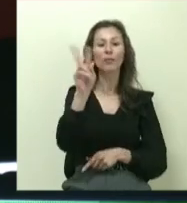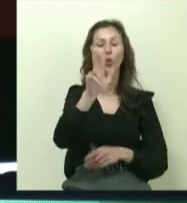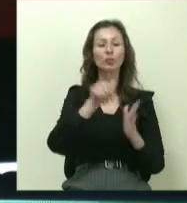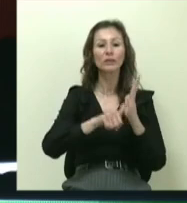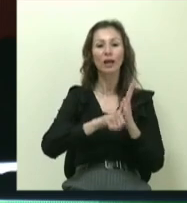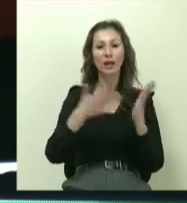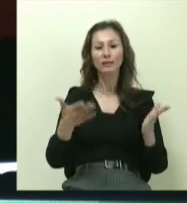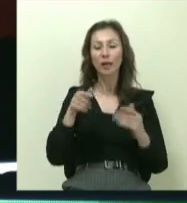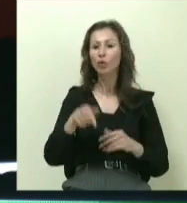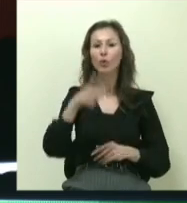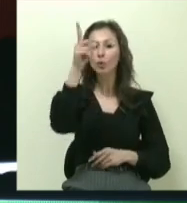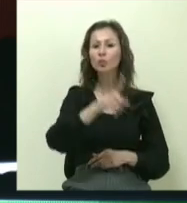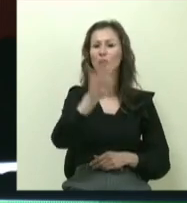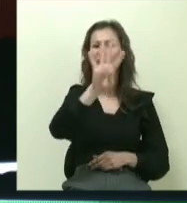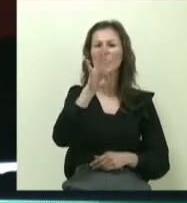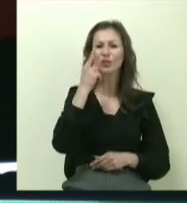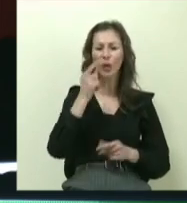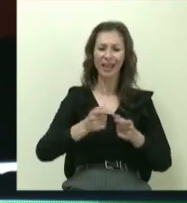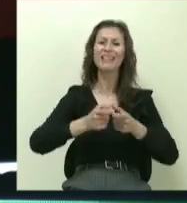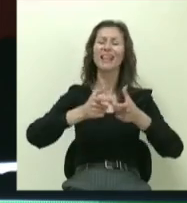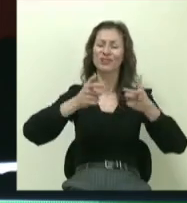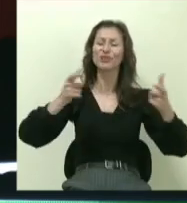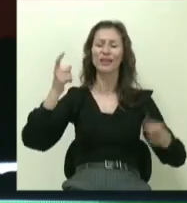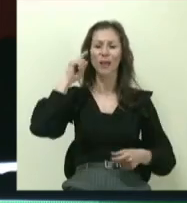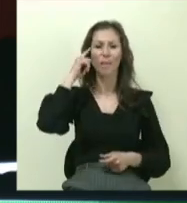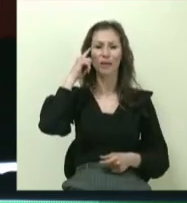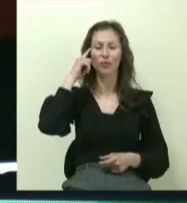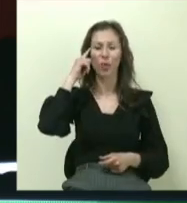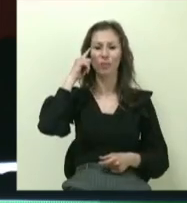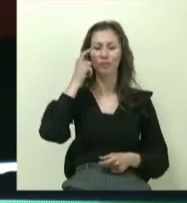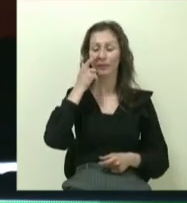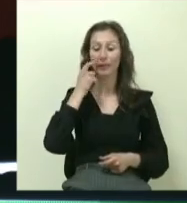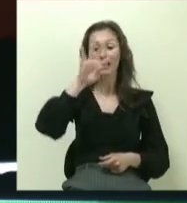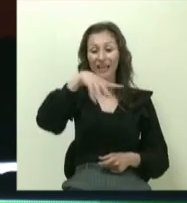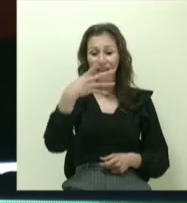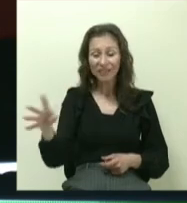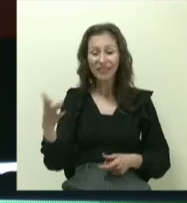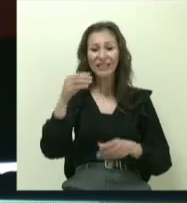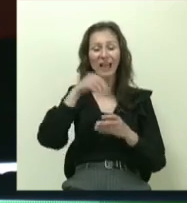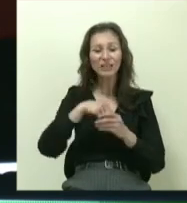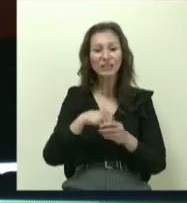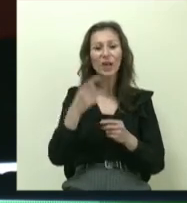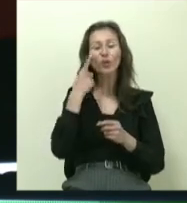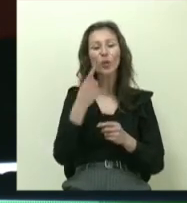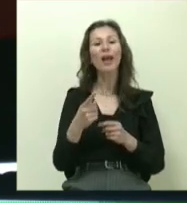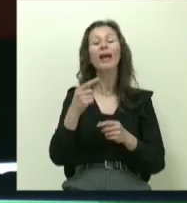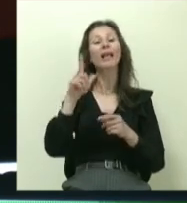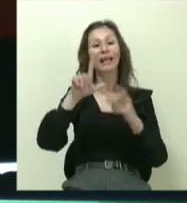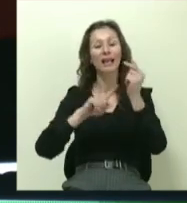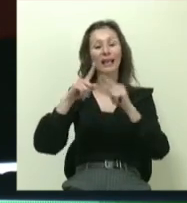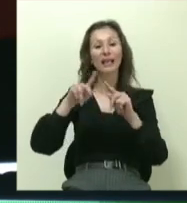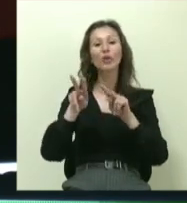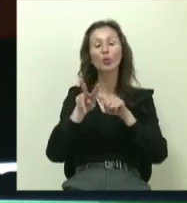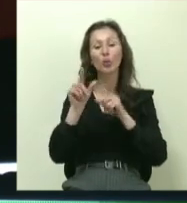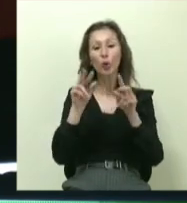yılına kadar bu uçurumun %40'a kadar genişleyeceği tahmin ediliyor grafik lityum ya da Kobalt gibi kaynakları olan